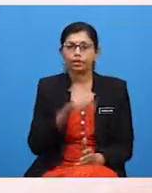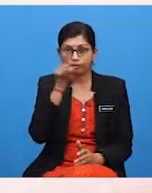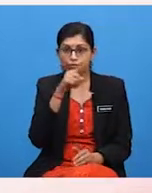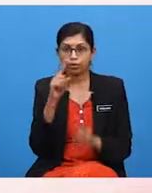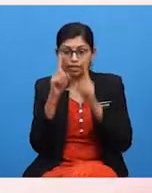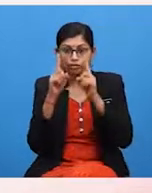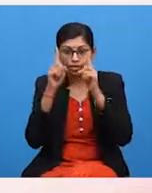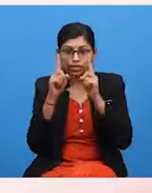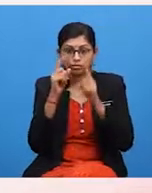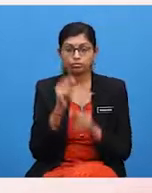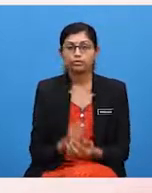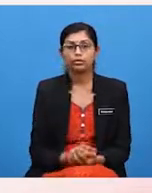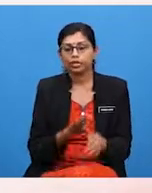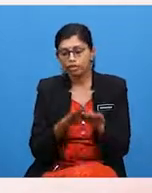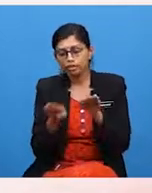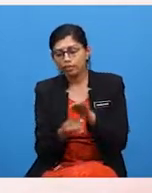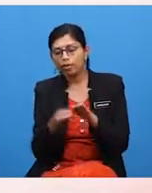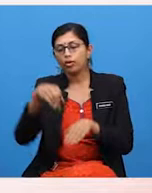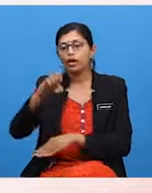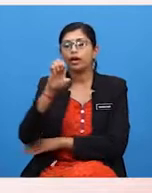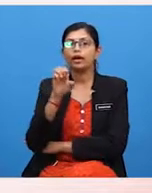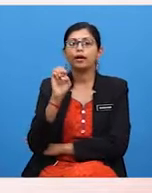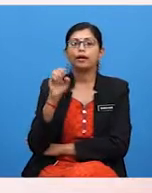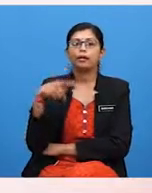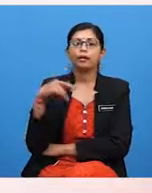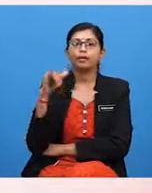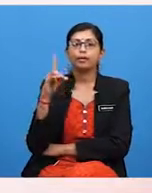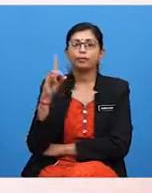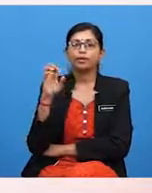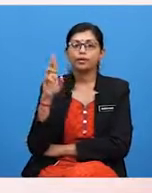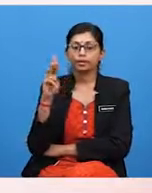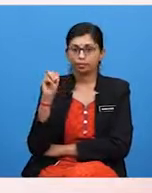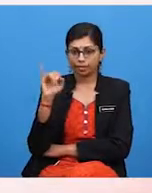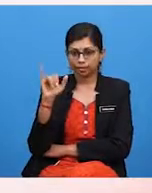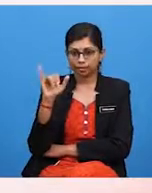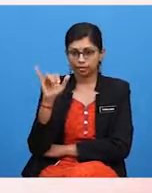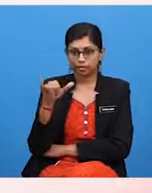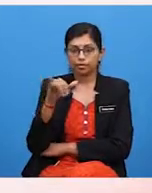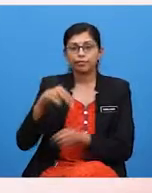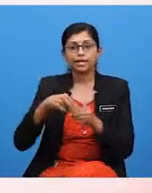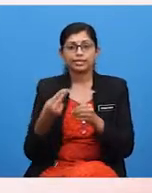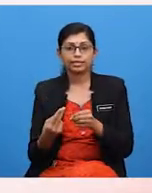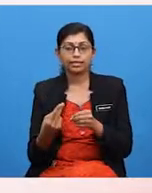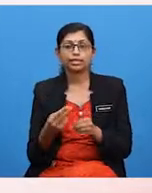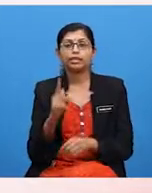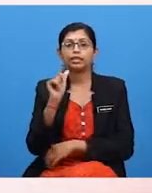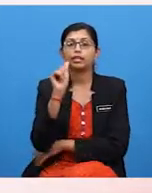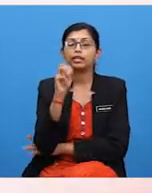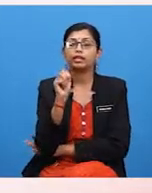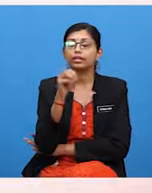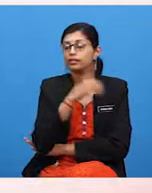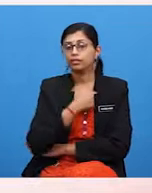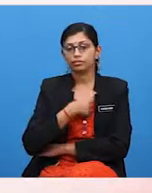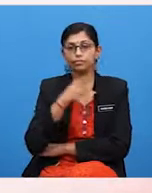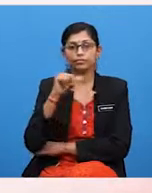terletak di bawah epidermis akan menghasilkan gabus yang berfungsi memberikan